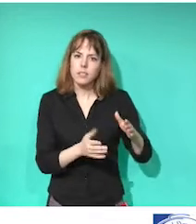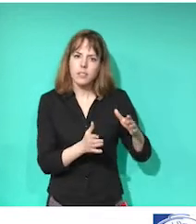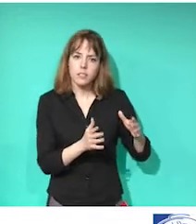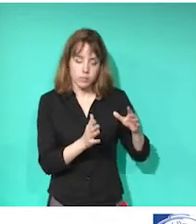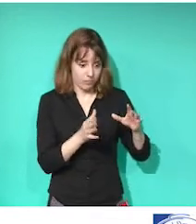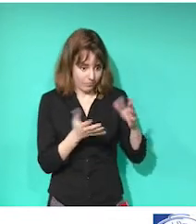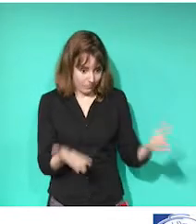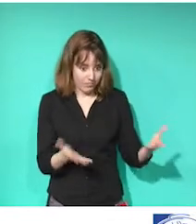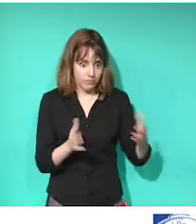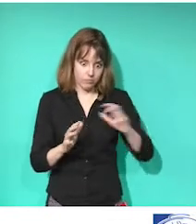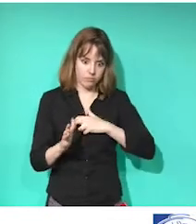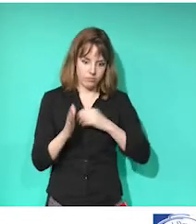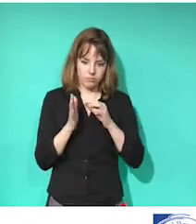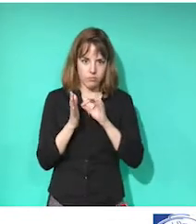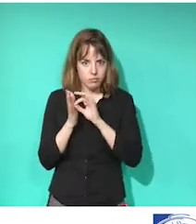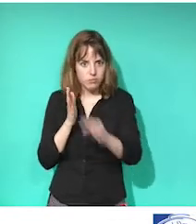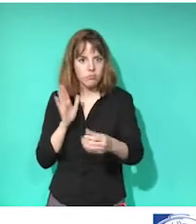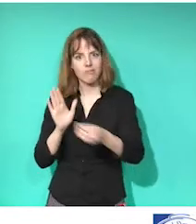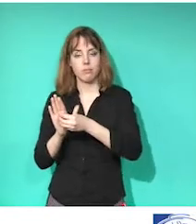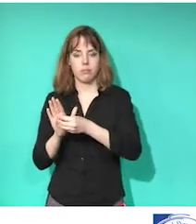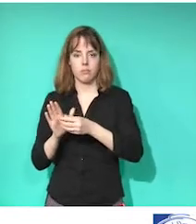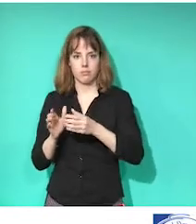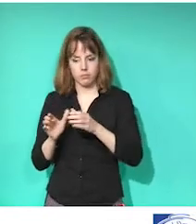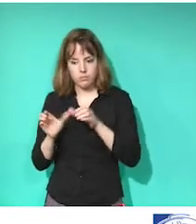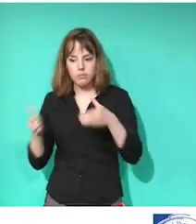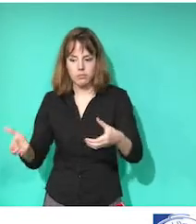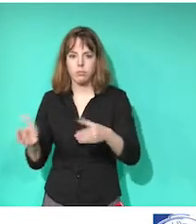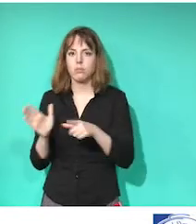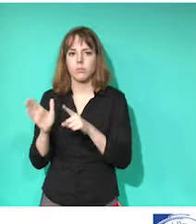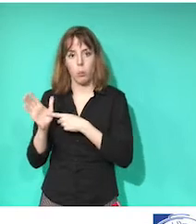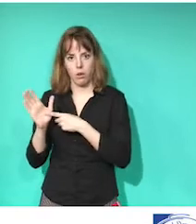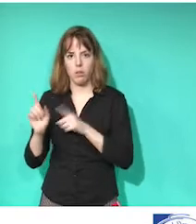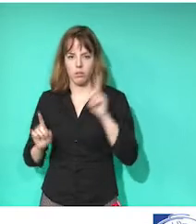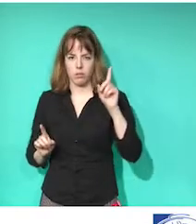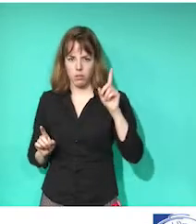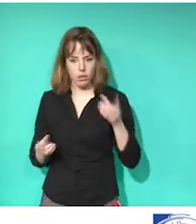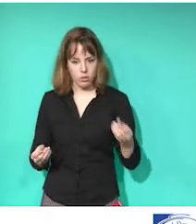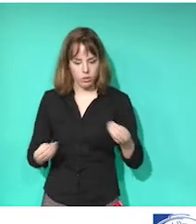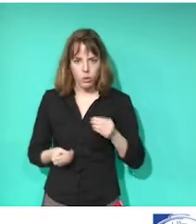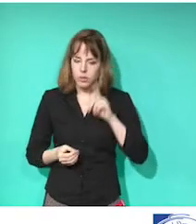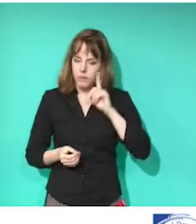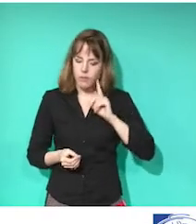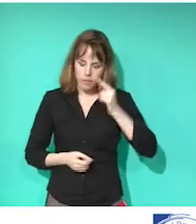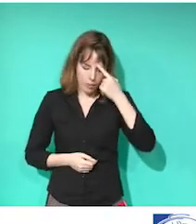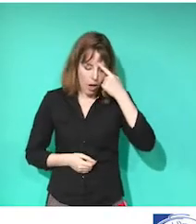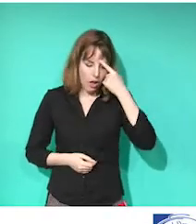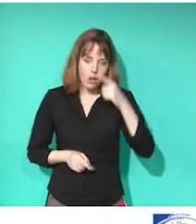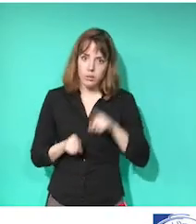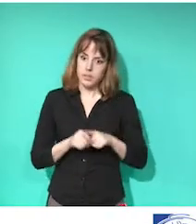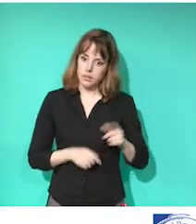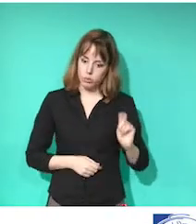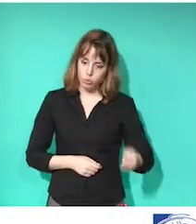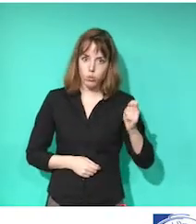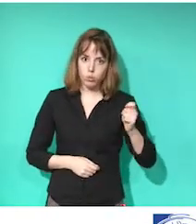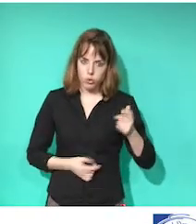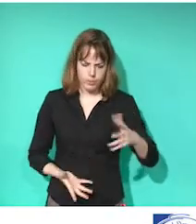extraordinaire qui va ouvrir, je crois, le champ à une prise de conscience plus forte des femmes, mais aussi des juges. Et il doit être accompagné. Nous avons